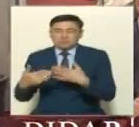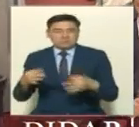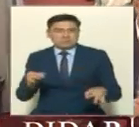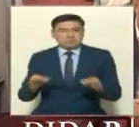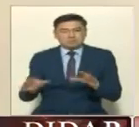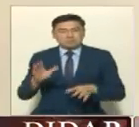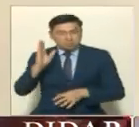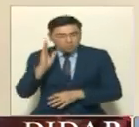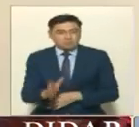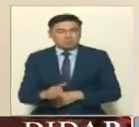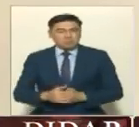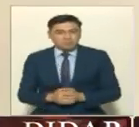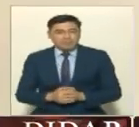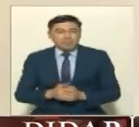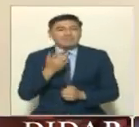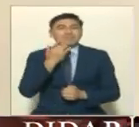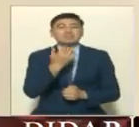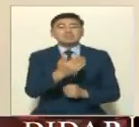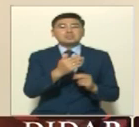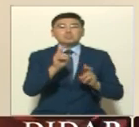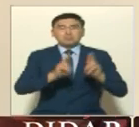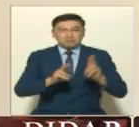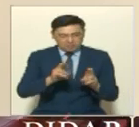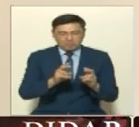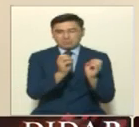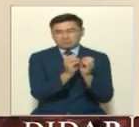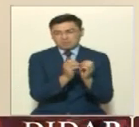очереди на трудоустройство в рамках действующего алгоритма.